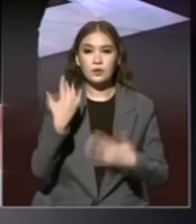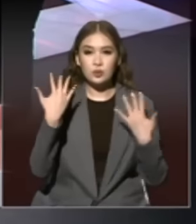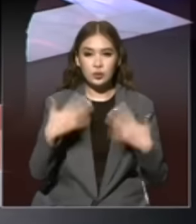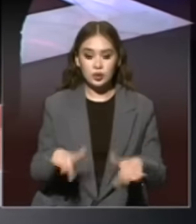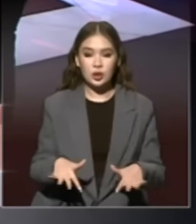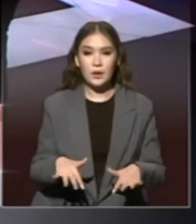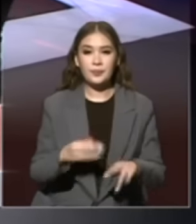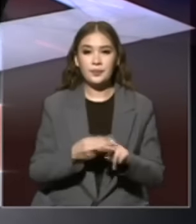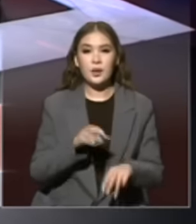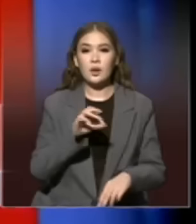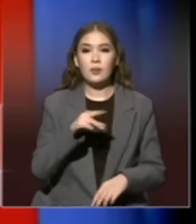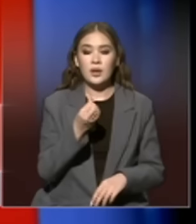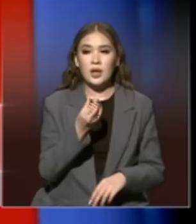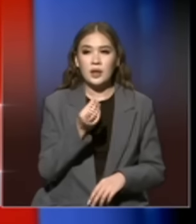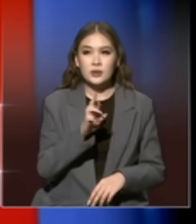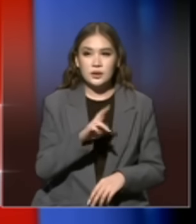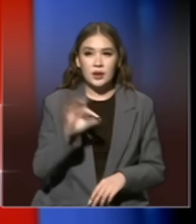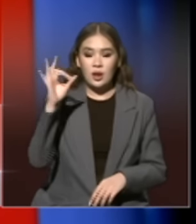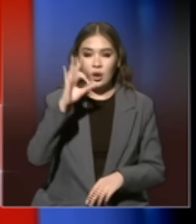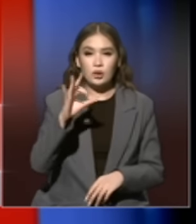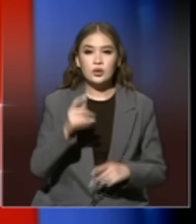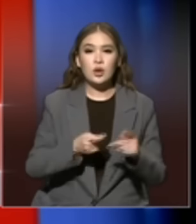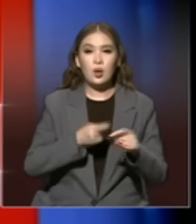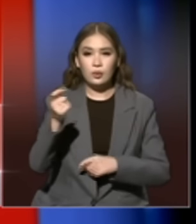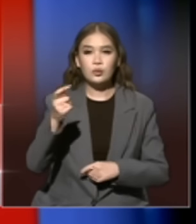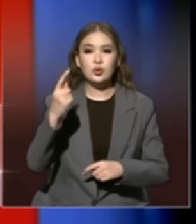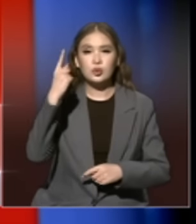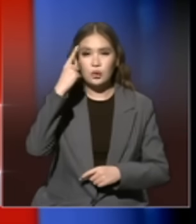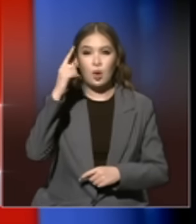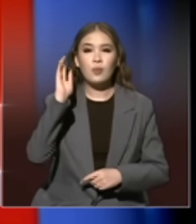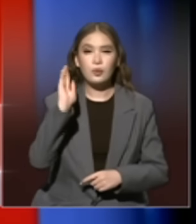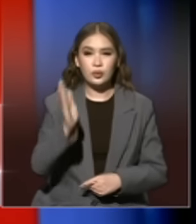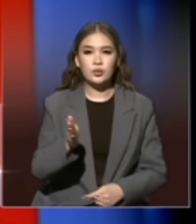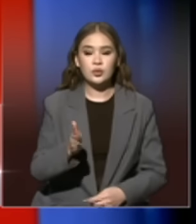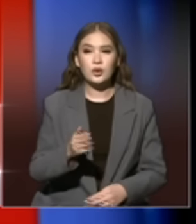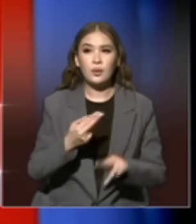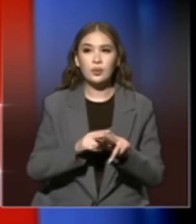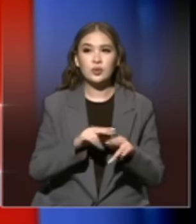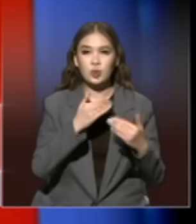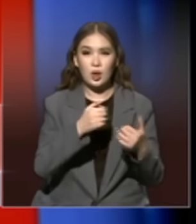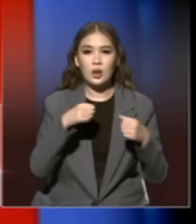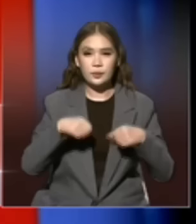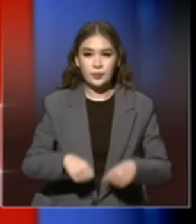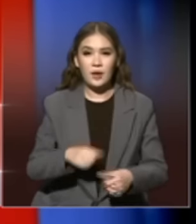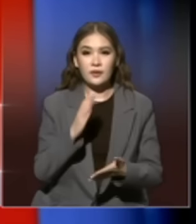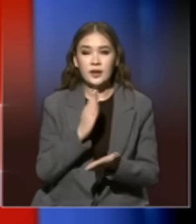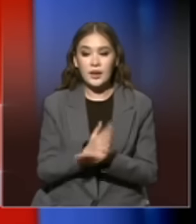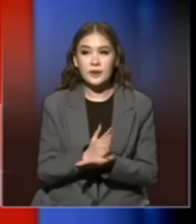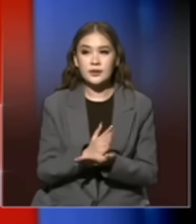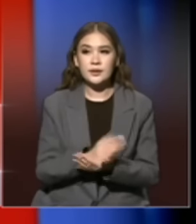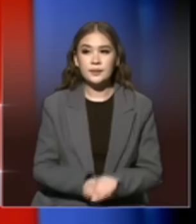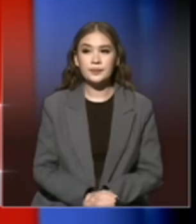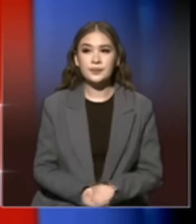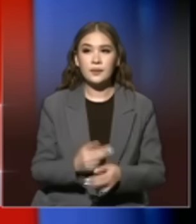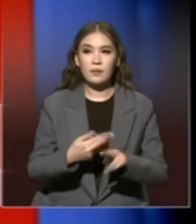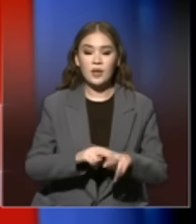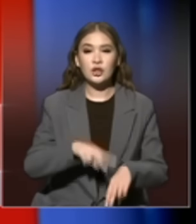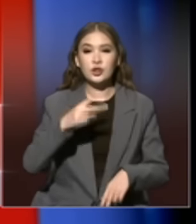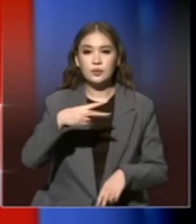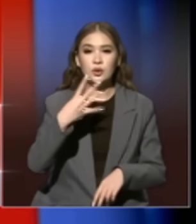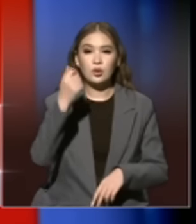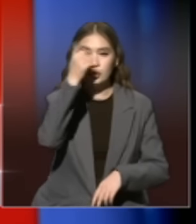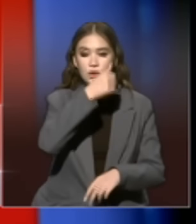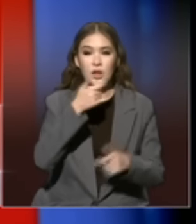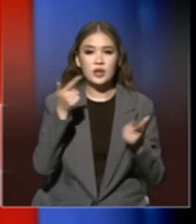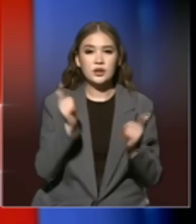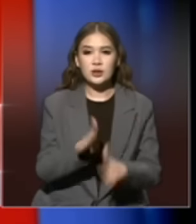Енді апелляциялық сатыға олар енді береді деп ойлаймын. Өйткені олардың құқығы ғой. Сондықтан 24 жылмен келіспеуі